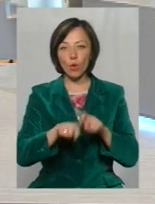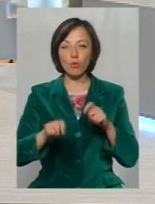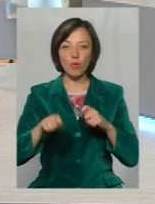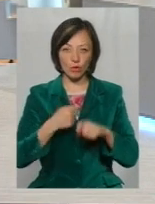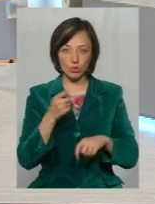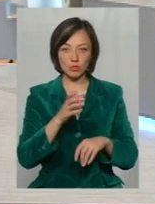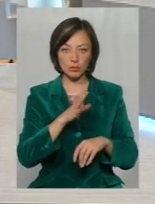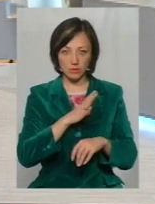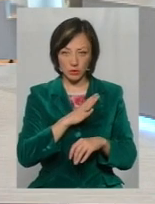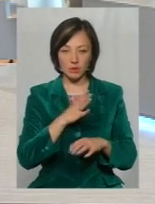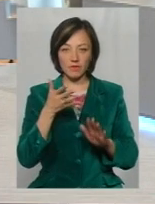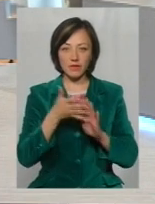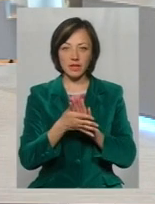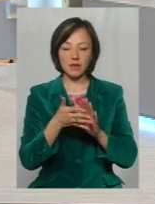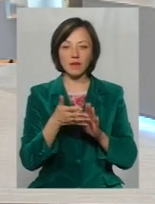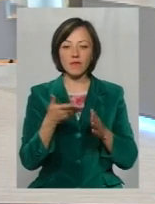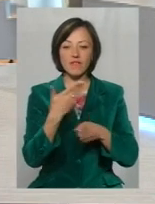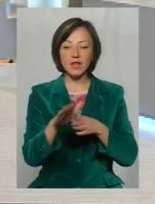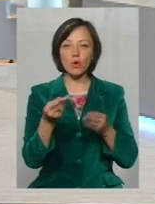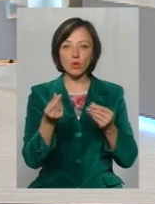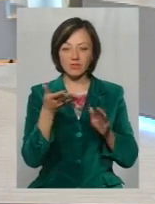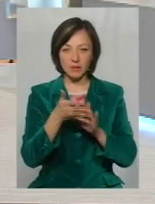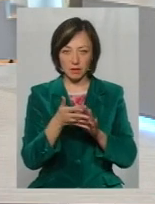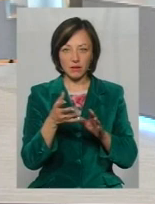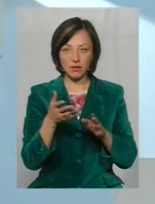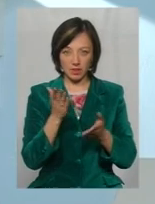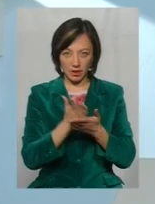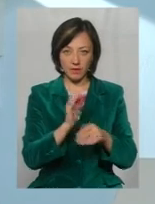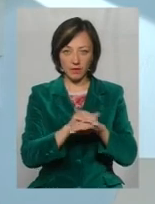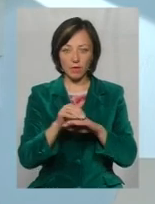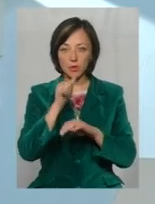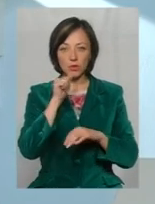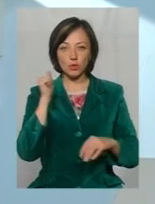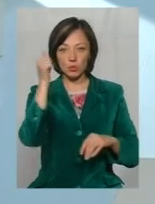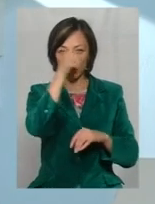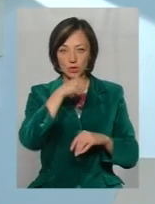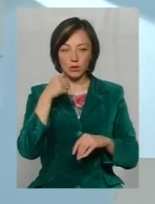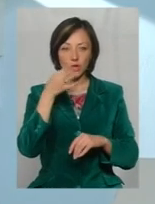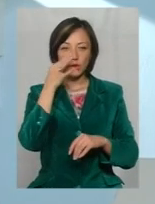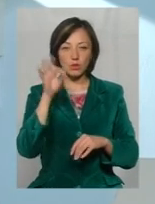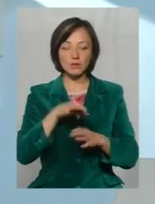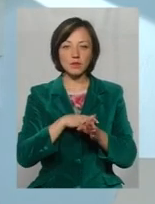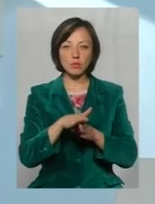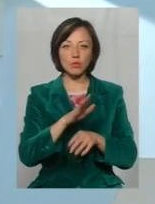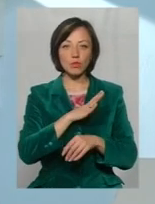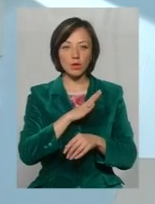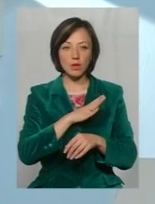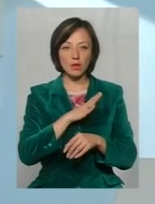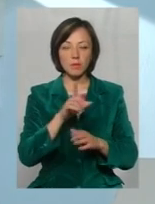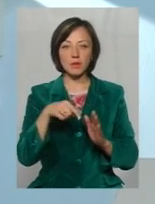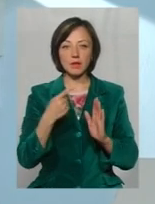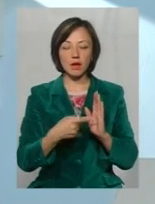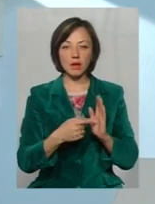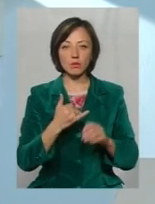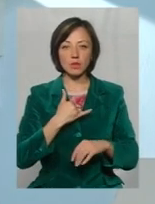в процесі засвоєння коштів були виявлені? На жаль, у минулорічному досвіді реалізації були питання. У